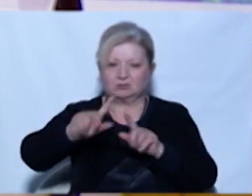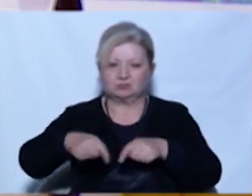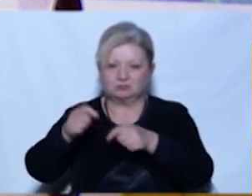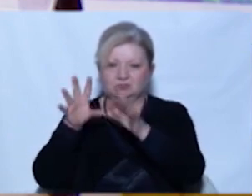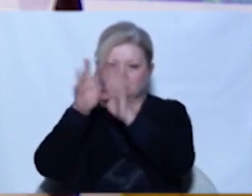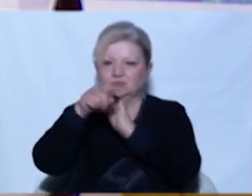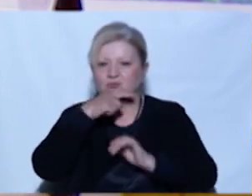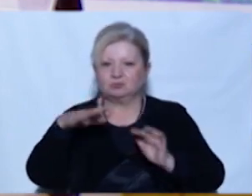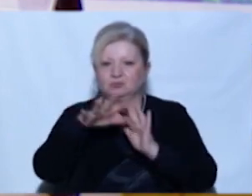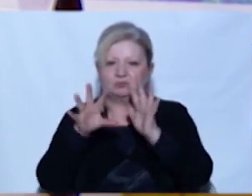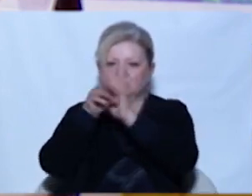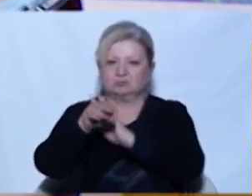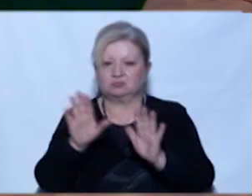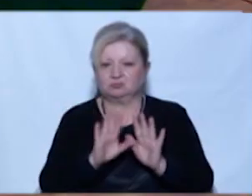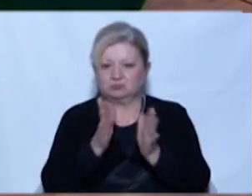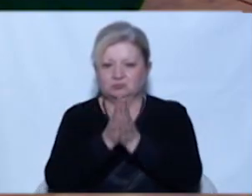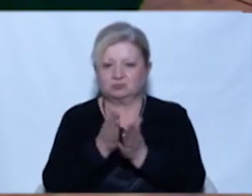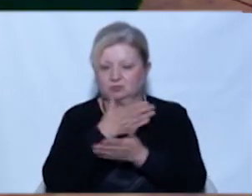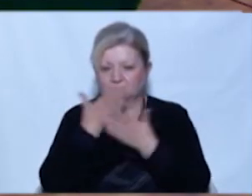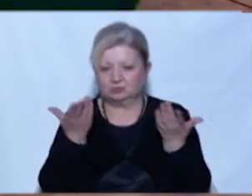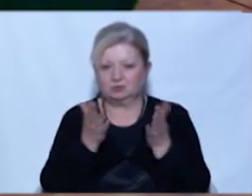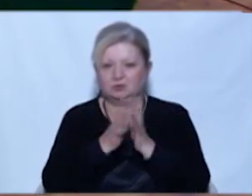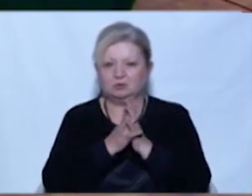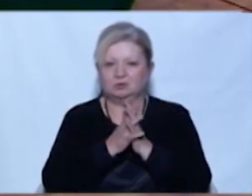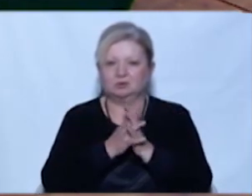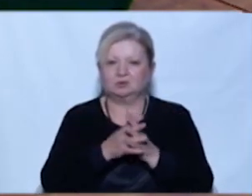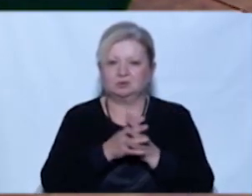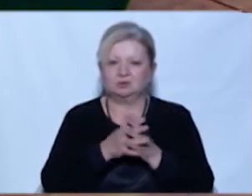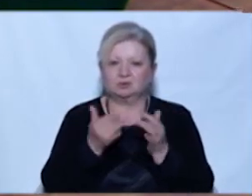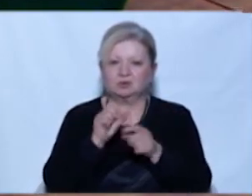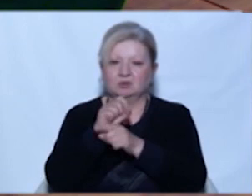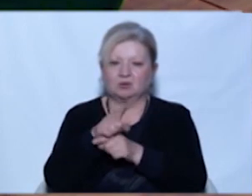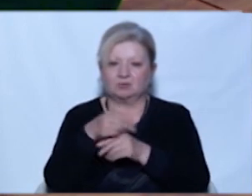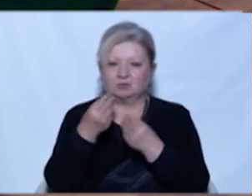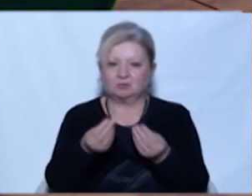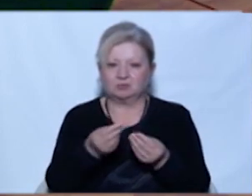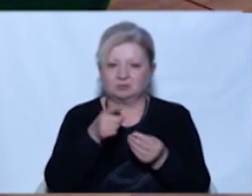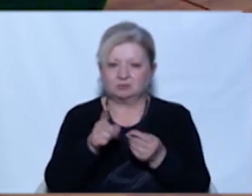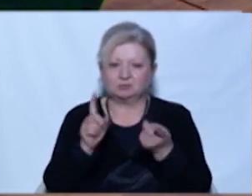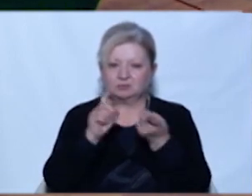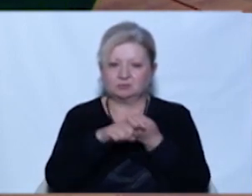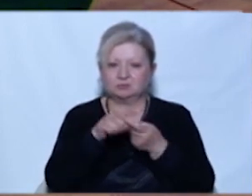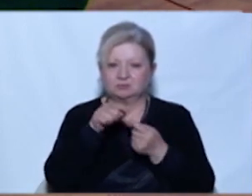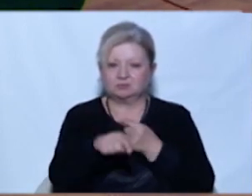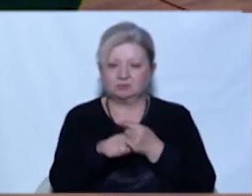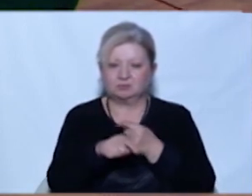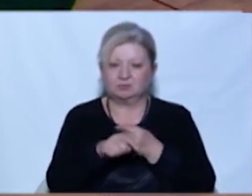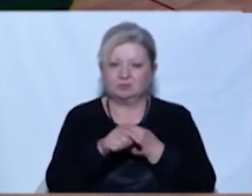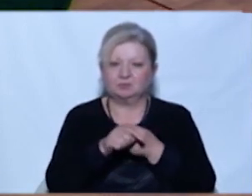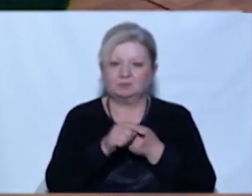shesvla. Akhla me minda tken aseti davaleba mogtset am shesaval naziltan